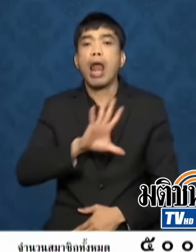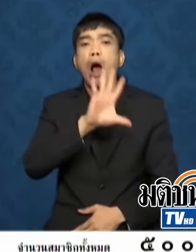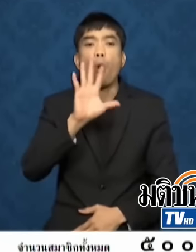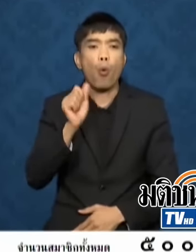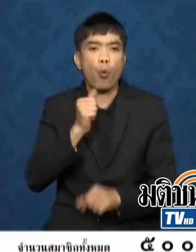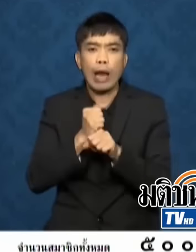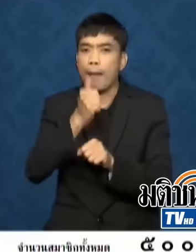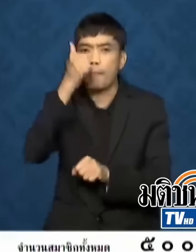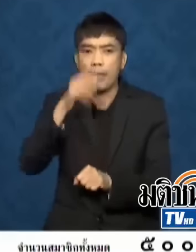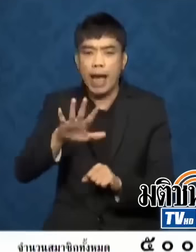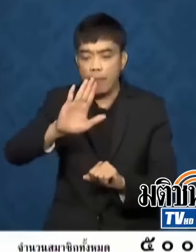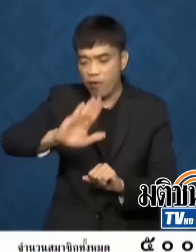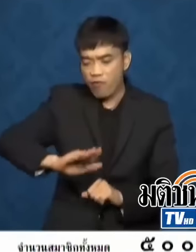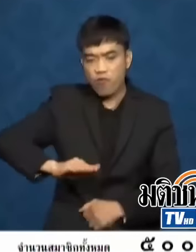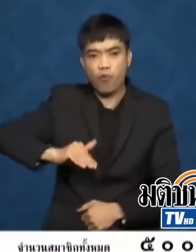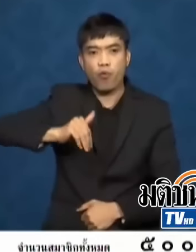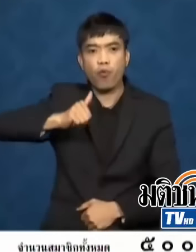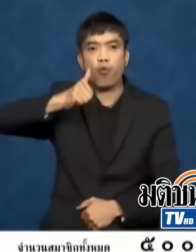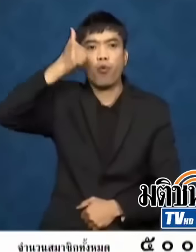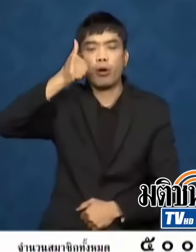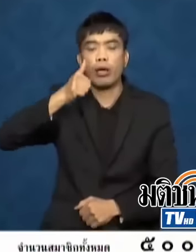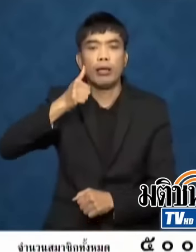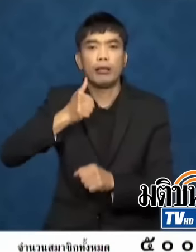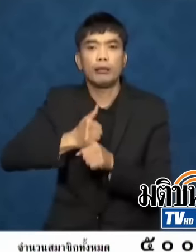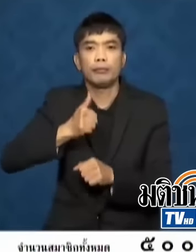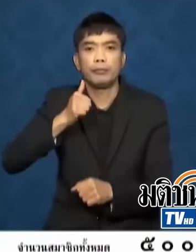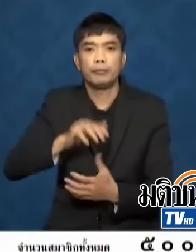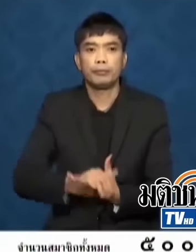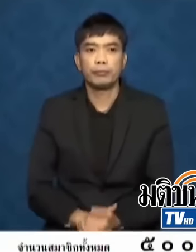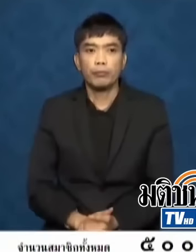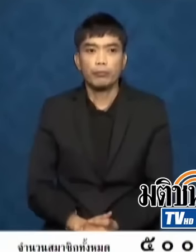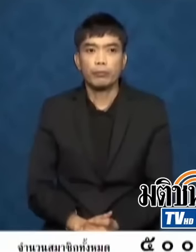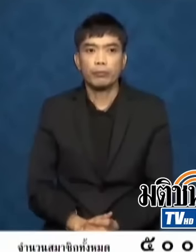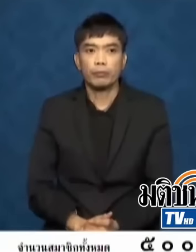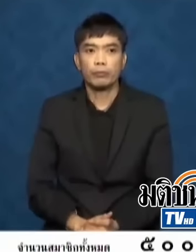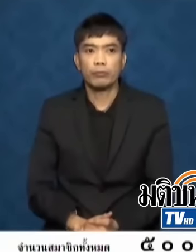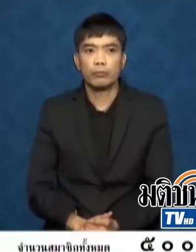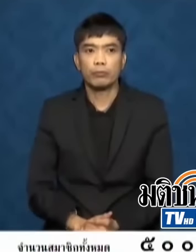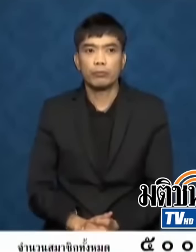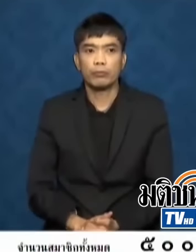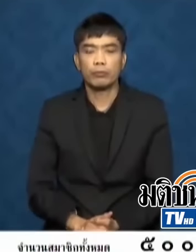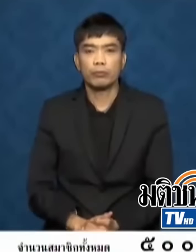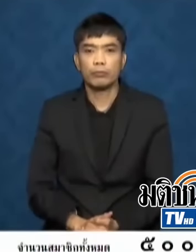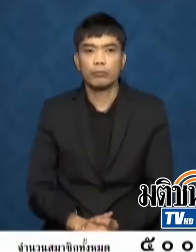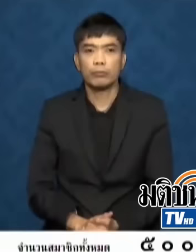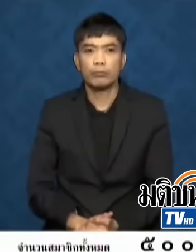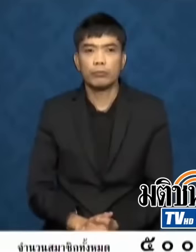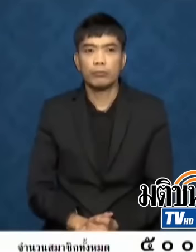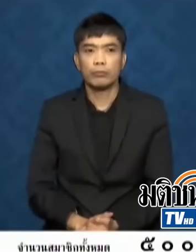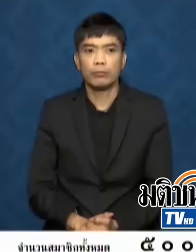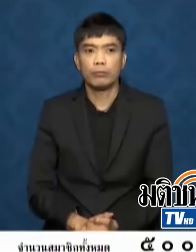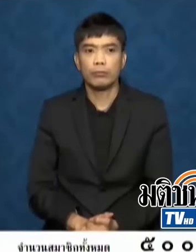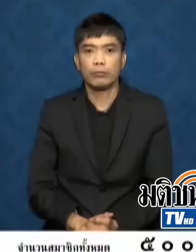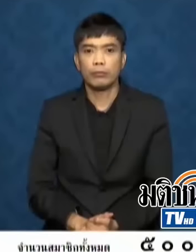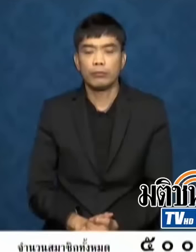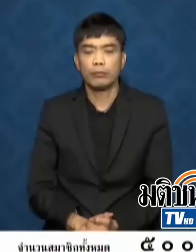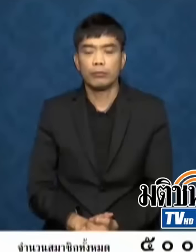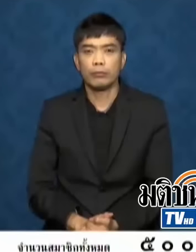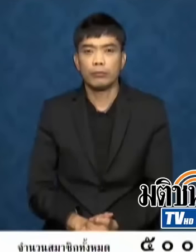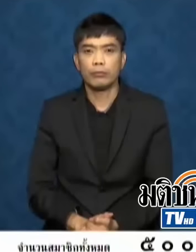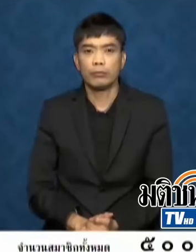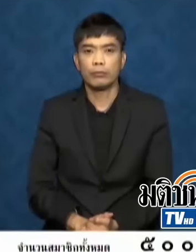ำไปสู่การฟื้นฟูครับเรื่องนี้สำคัญครับท่านประธานครับ ท่านประธานคะ ก็ขัดกันซะอย่างเงี้ยครับผมก็ชี้แจงไม่จบสักทีก็ต้องขอบคุณผม